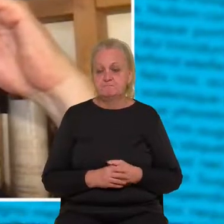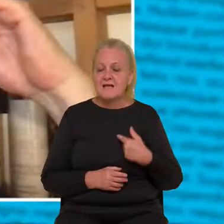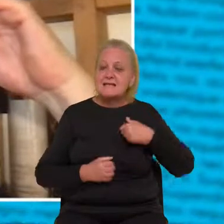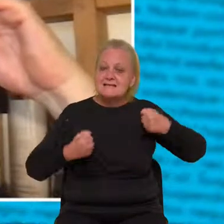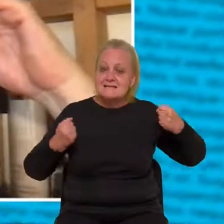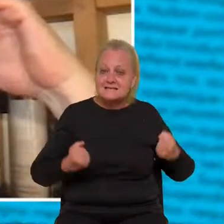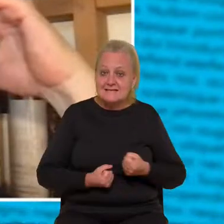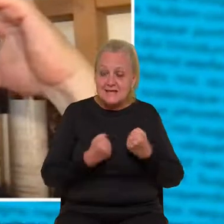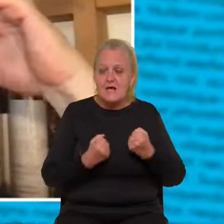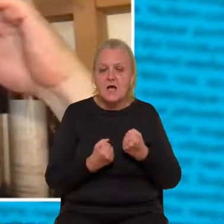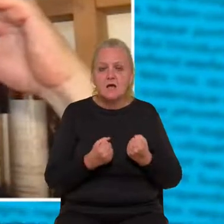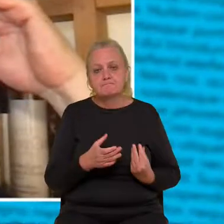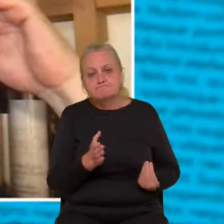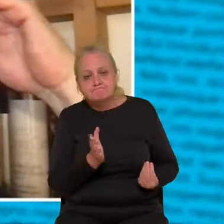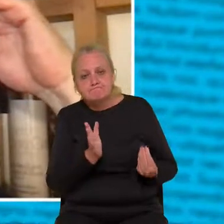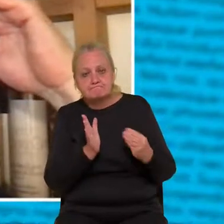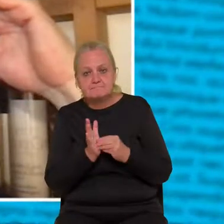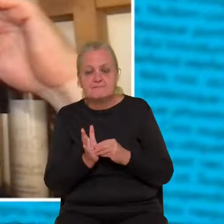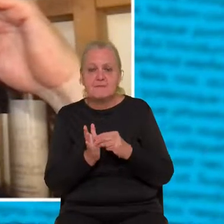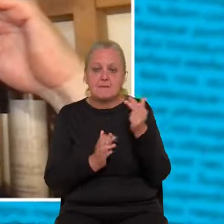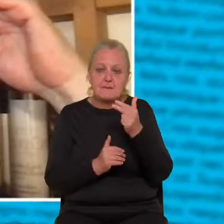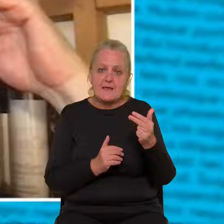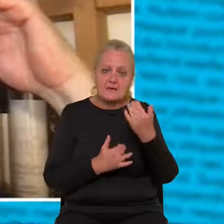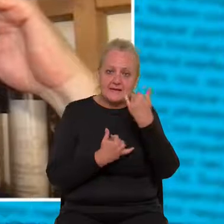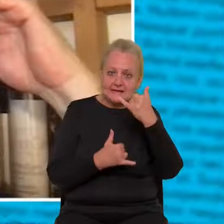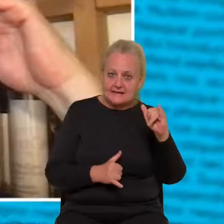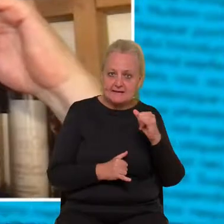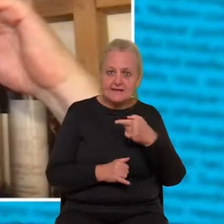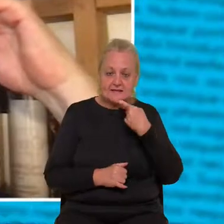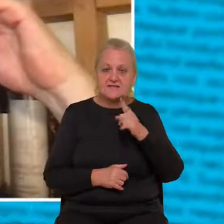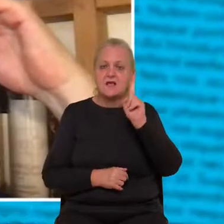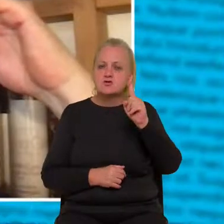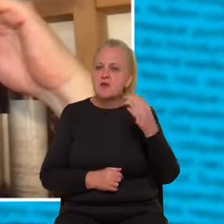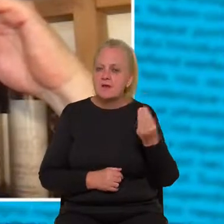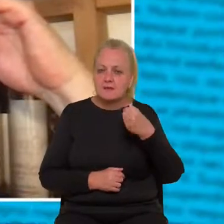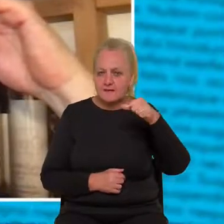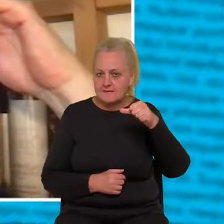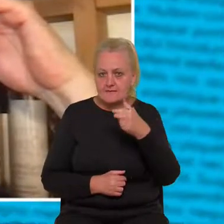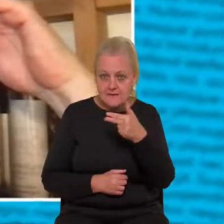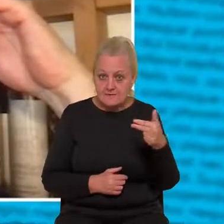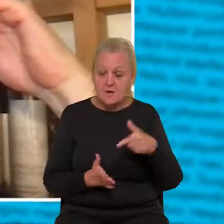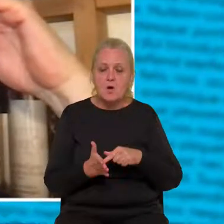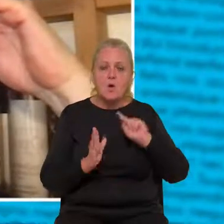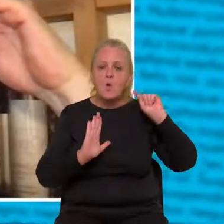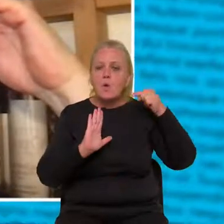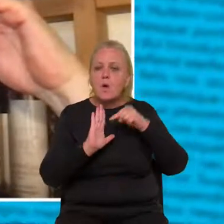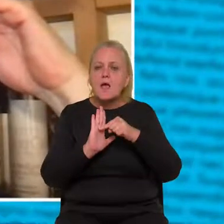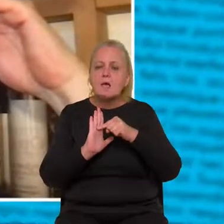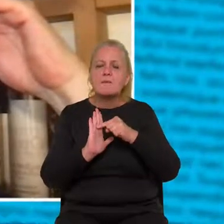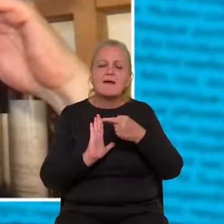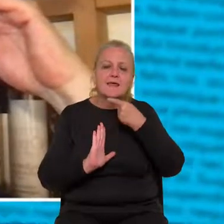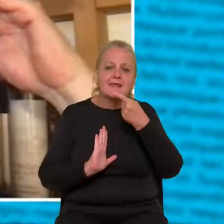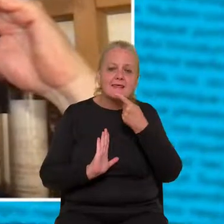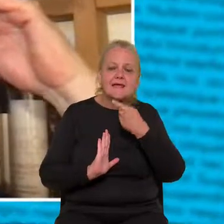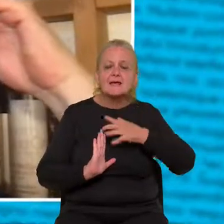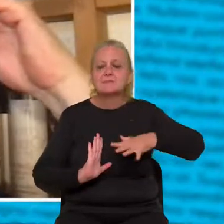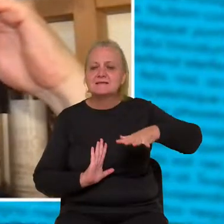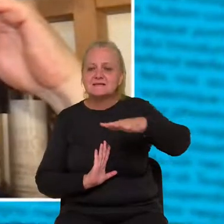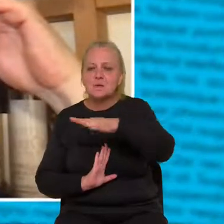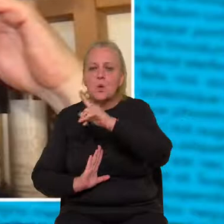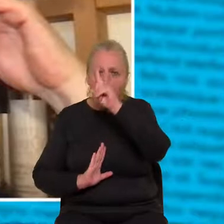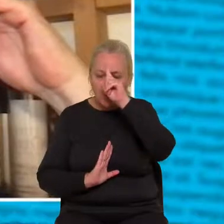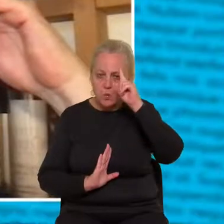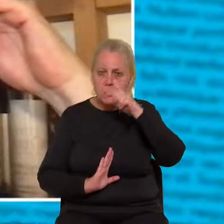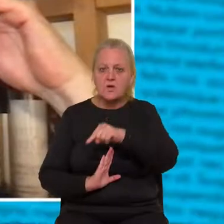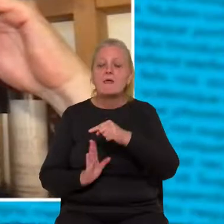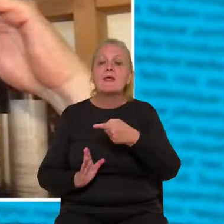umieścić, zawrzeć te aspekty w innym języku. Bo jest jeszcze jedna rzecz, jest taki głęboki język ludzki, Rami i Bassam mówią. To jest